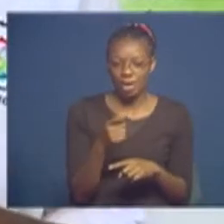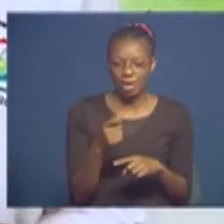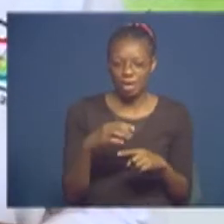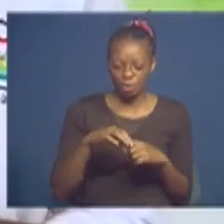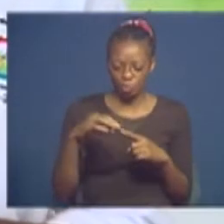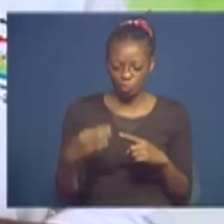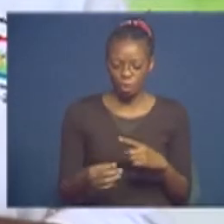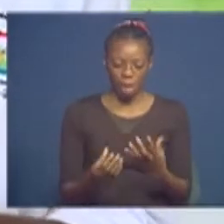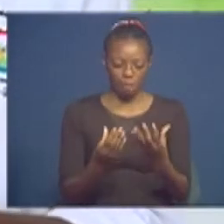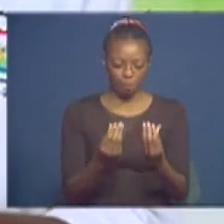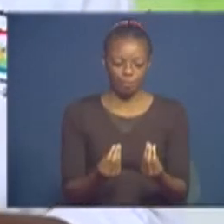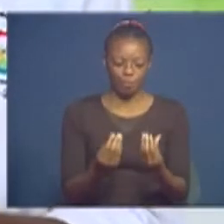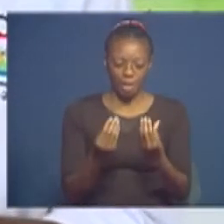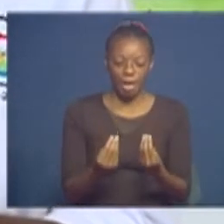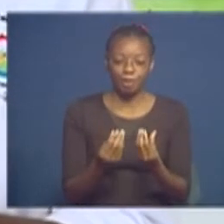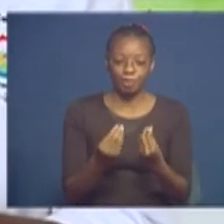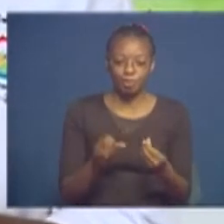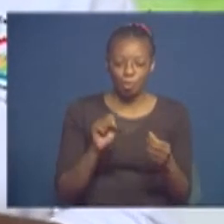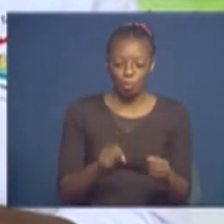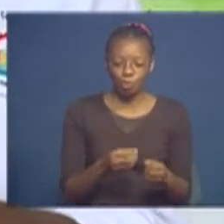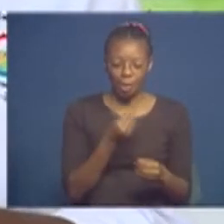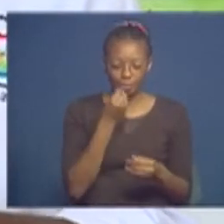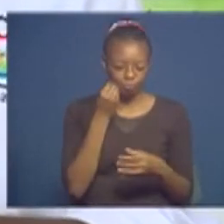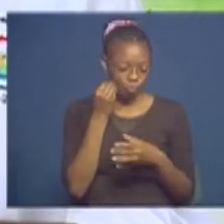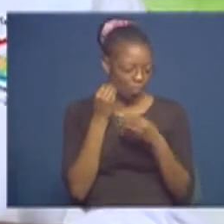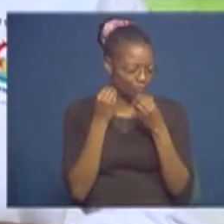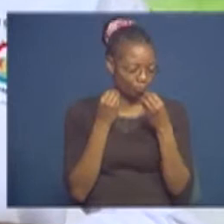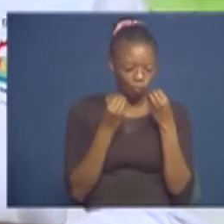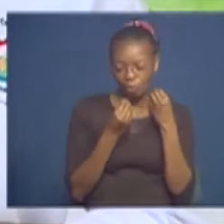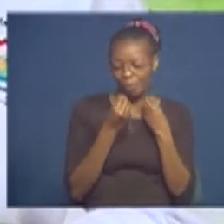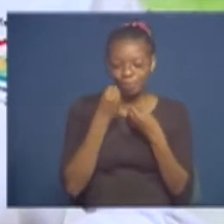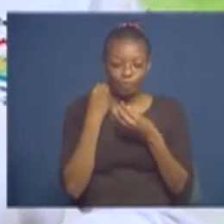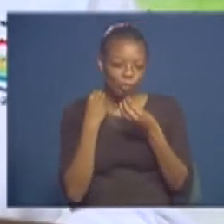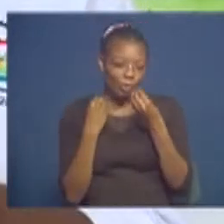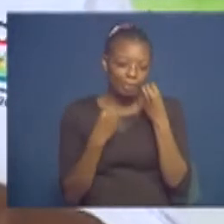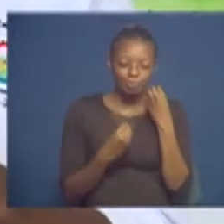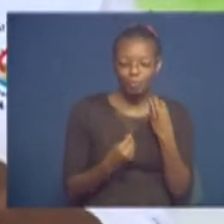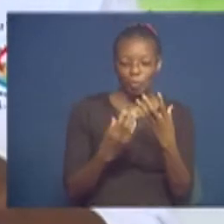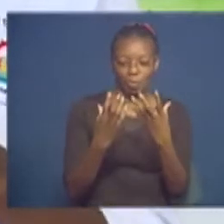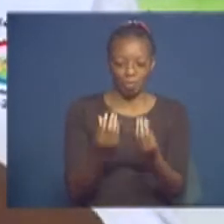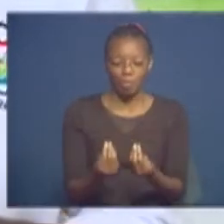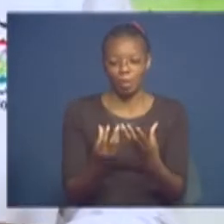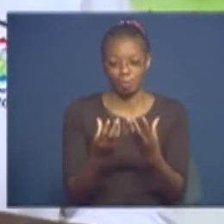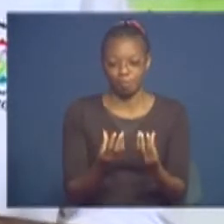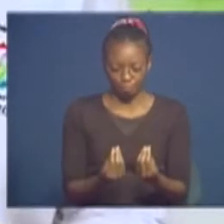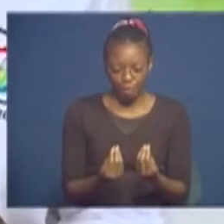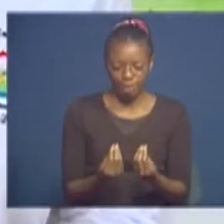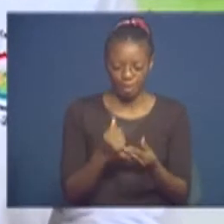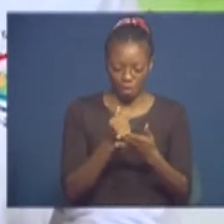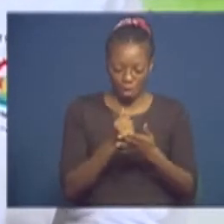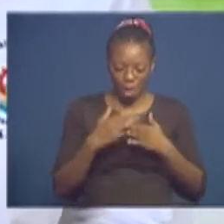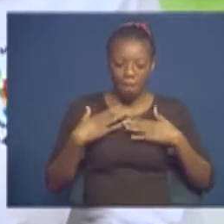soft leaves ambayo unaweza kula na iko na antioxidants, na tena iko na madini ambayo unaweza